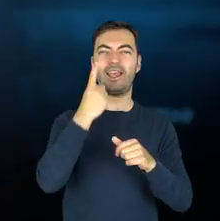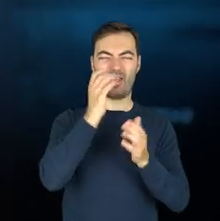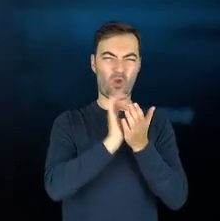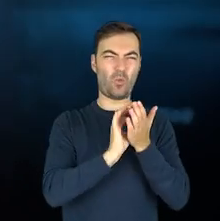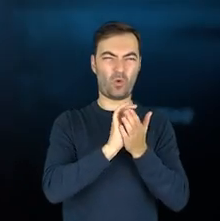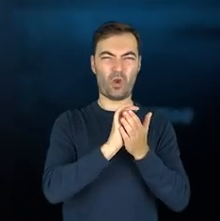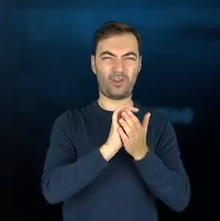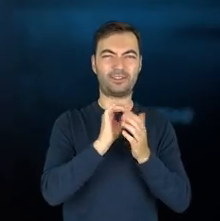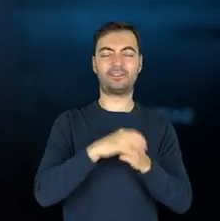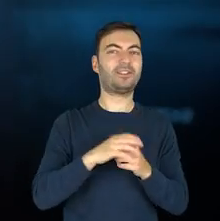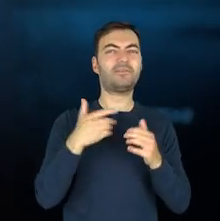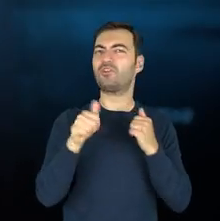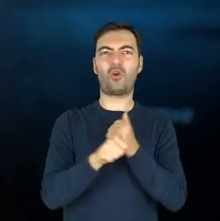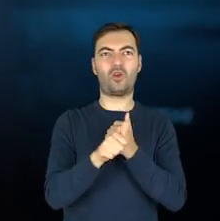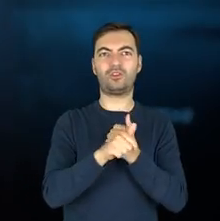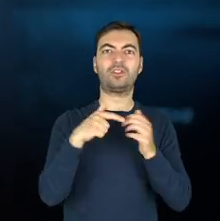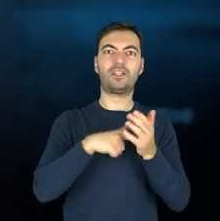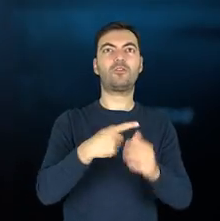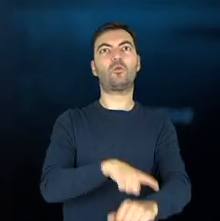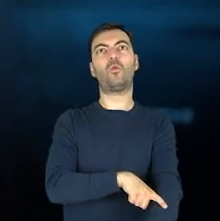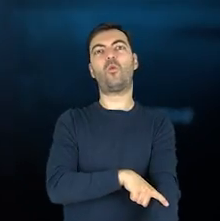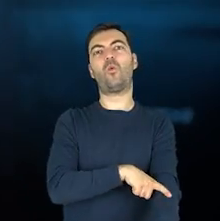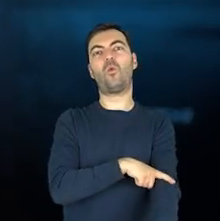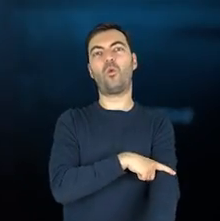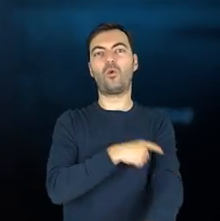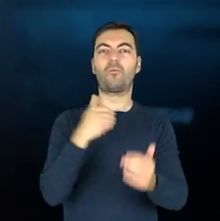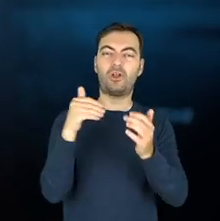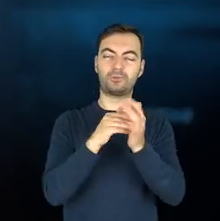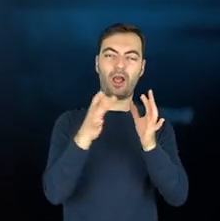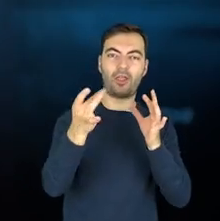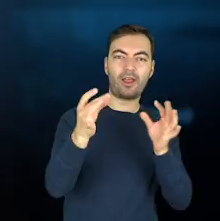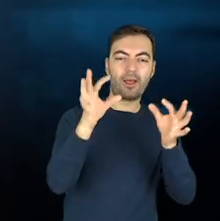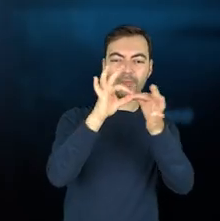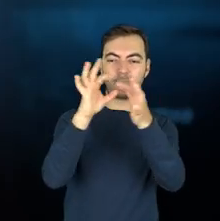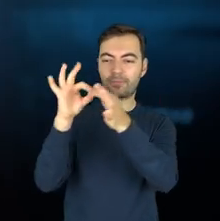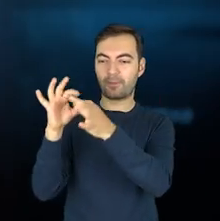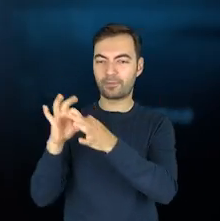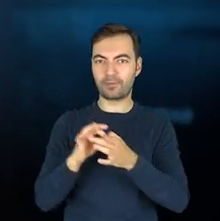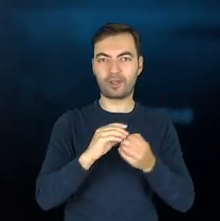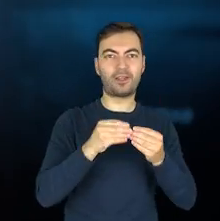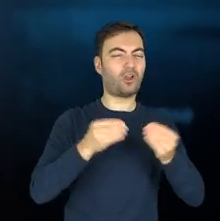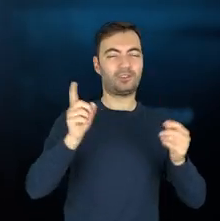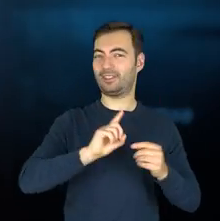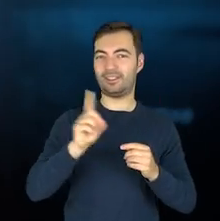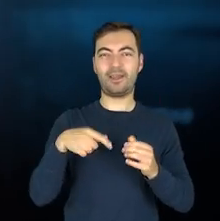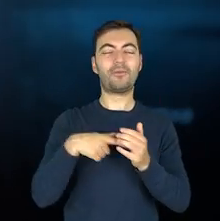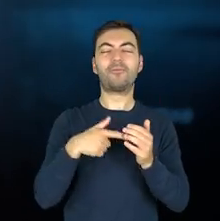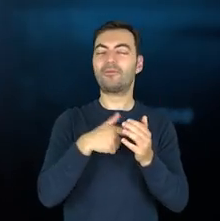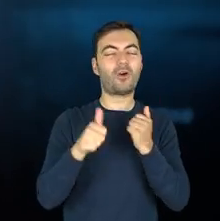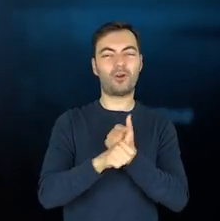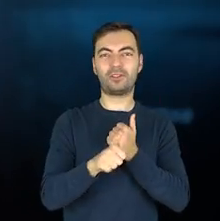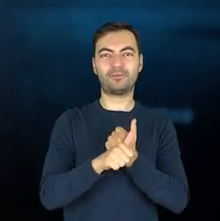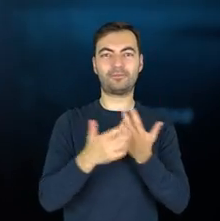królowania jednokomórkowców nie wynikało z tego, że tak długo trwało posklejanie z nich organizmów bardziej zaawansowanych.